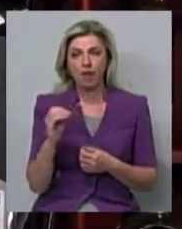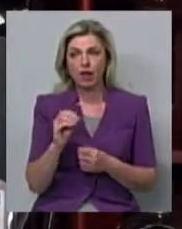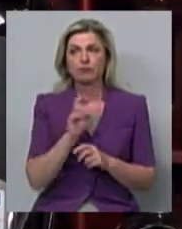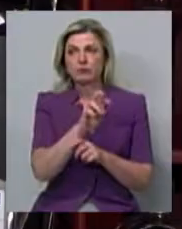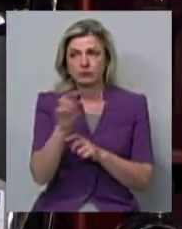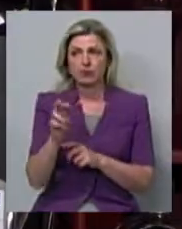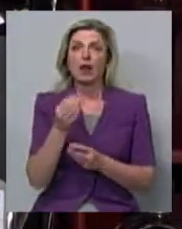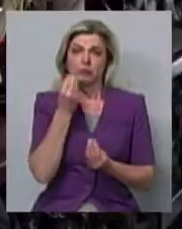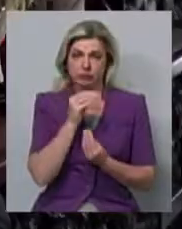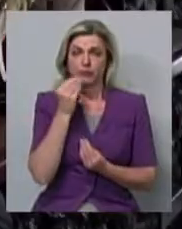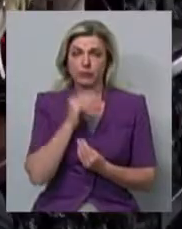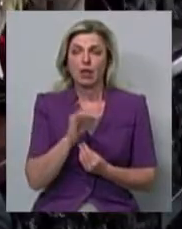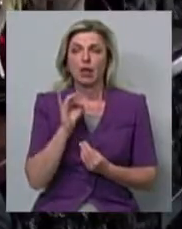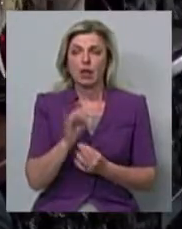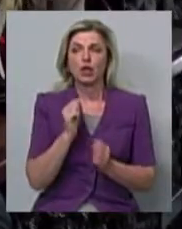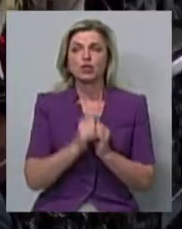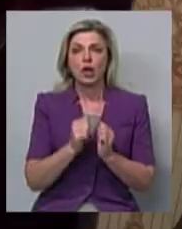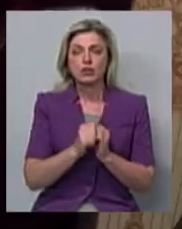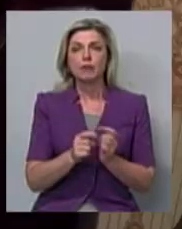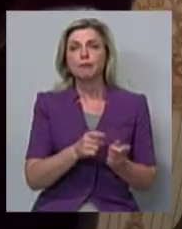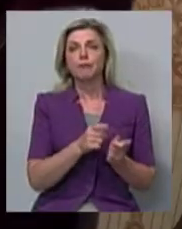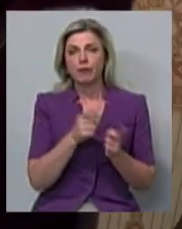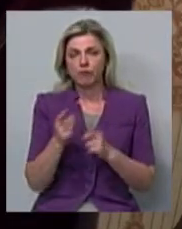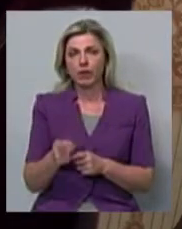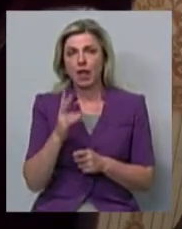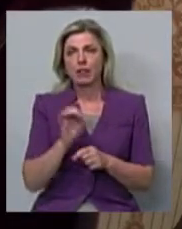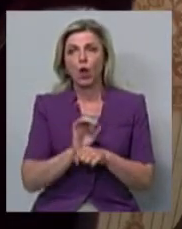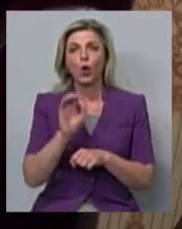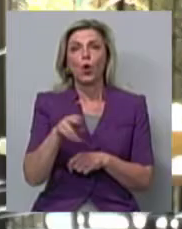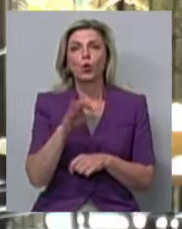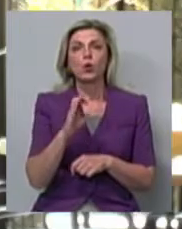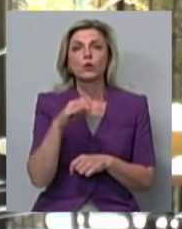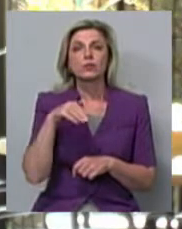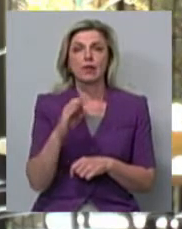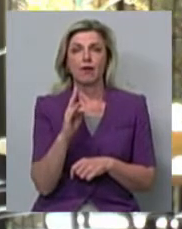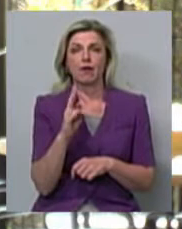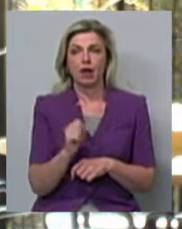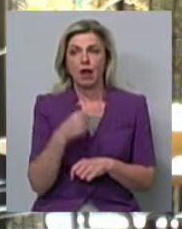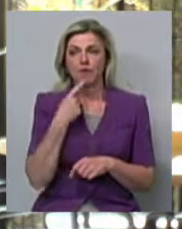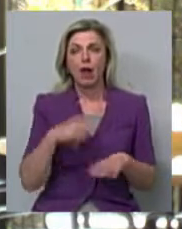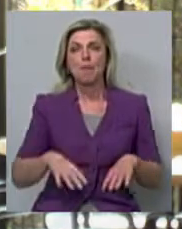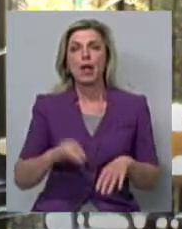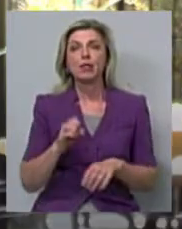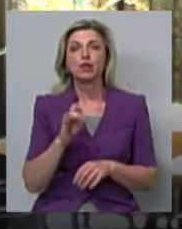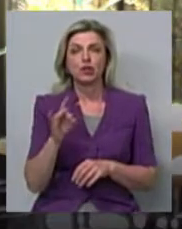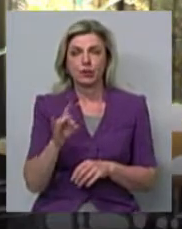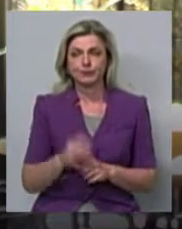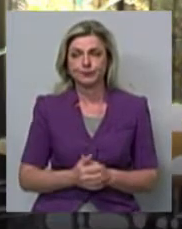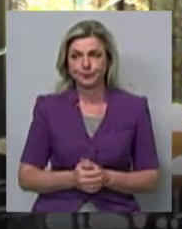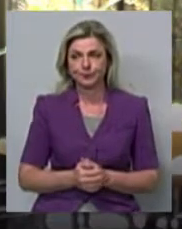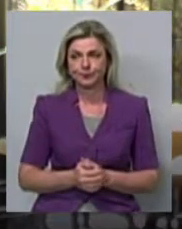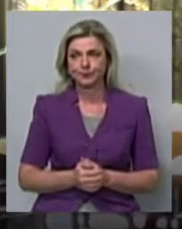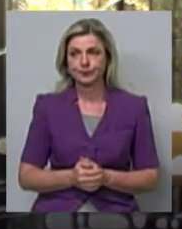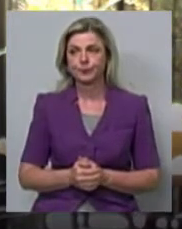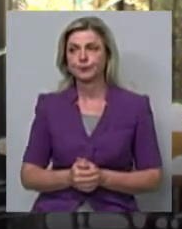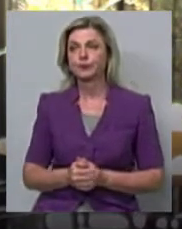постійним клієнтам та вчасній перекваліфікації закладу на доставку, розповідає менеджерка закладу Валерія Білакіна. Звичайно,